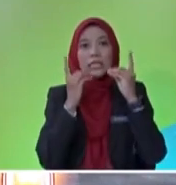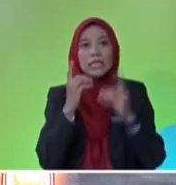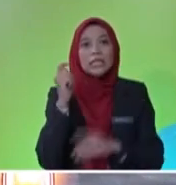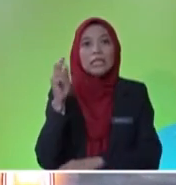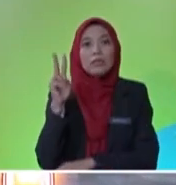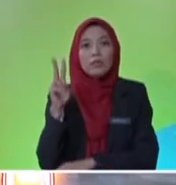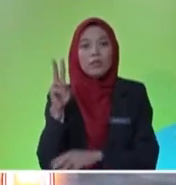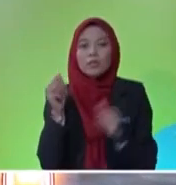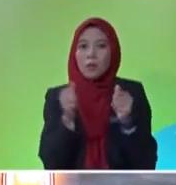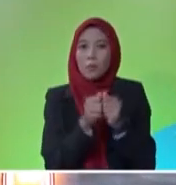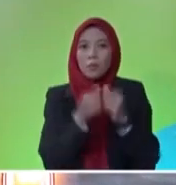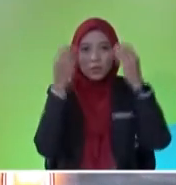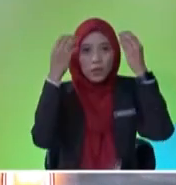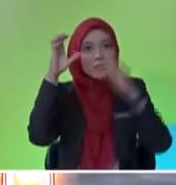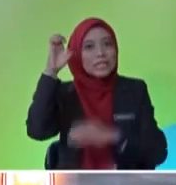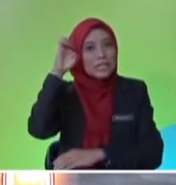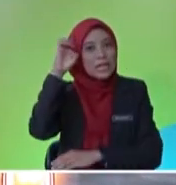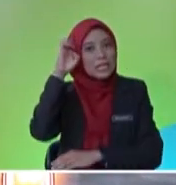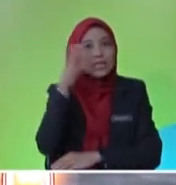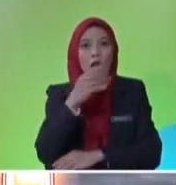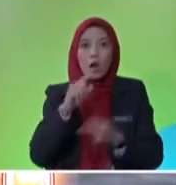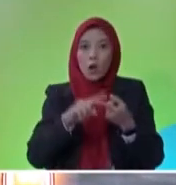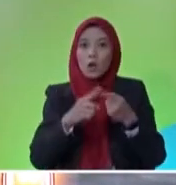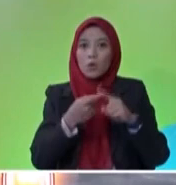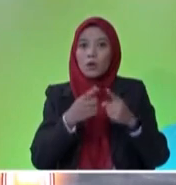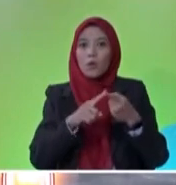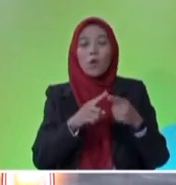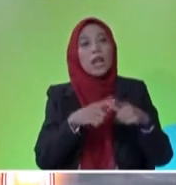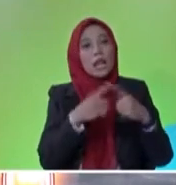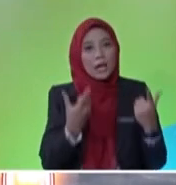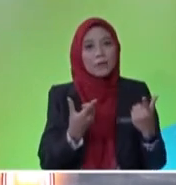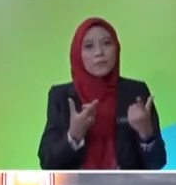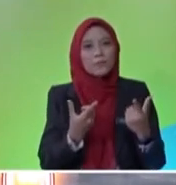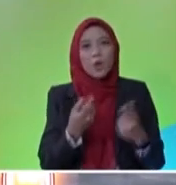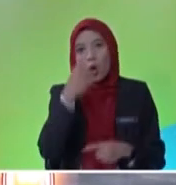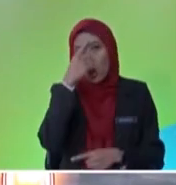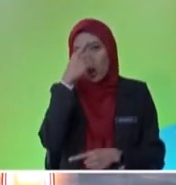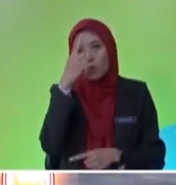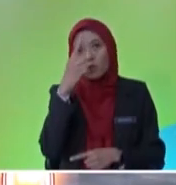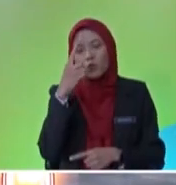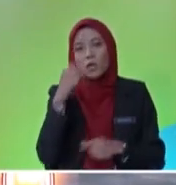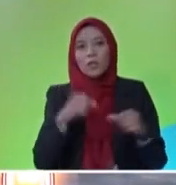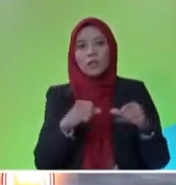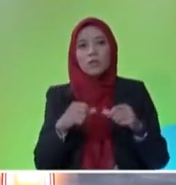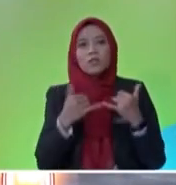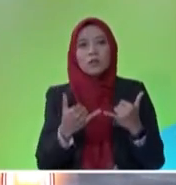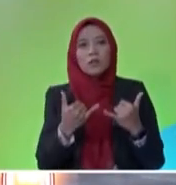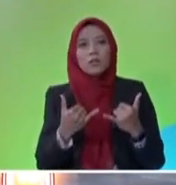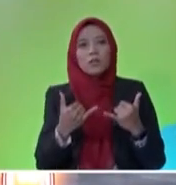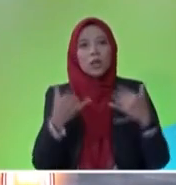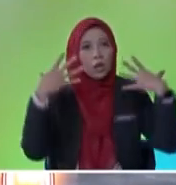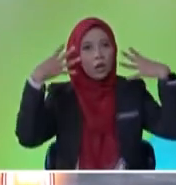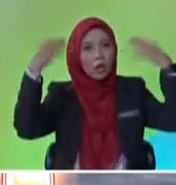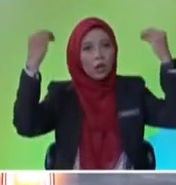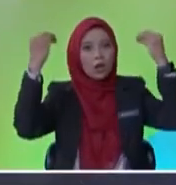Samui dengan Aceh guys Zani dan kawan-kawan saya di dalam kalian untuk Sapta jobvite segmen ini ialah sirine kecemasan